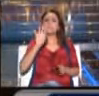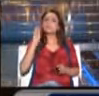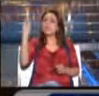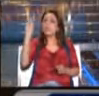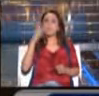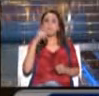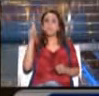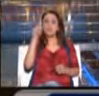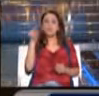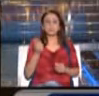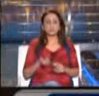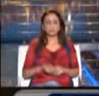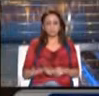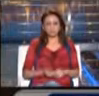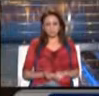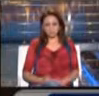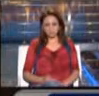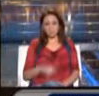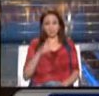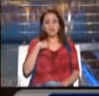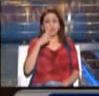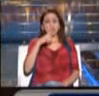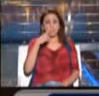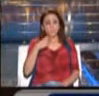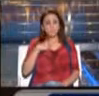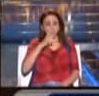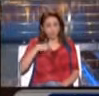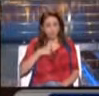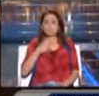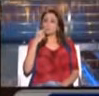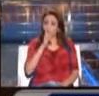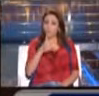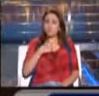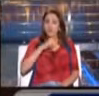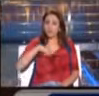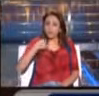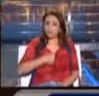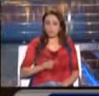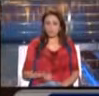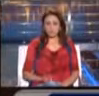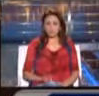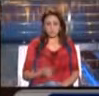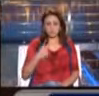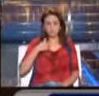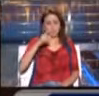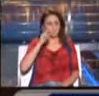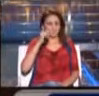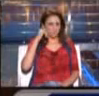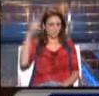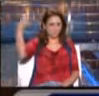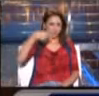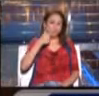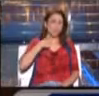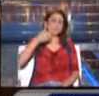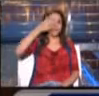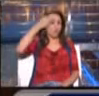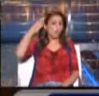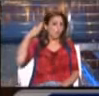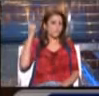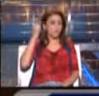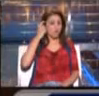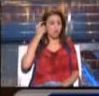واحيانا هو لما بيعمل حاجه غلط بيقول ايوه انا فعلا غلطت. بس في حاجه من خبرتي اللي انا شفتها, هو